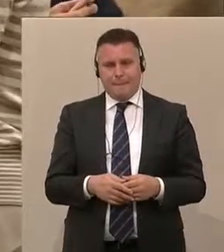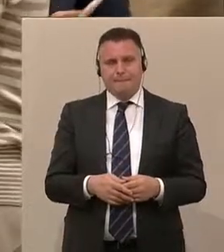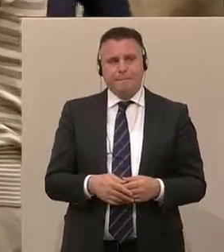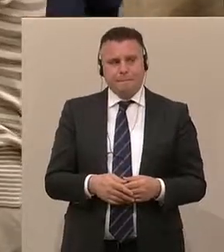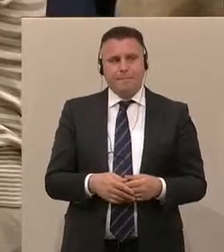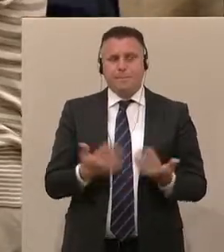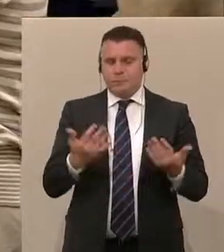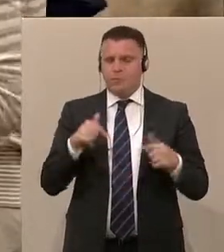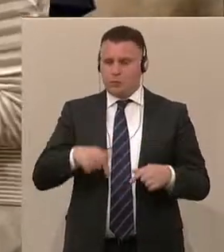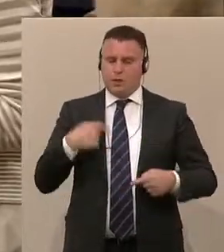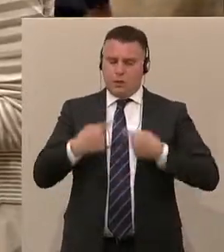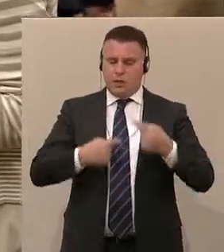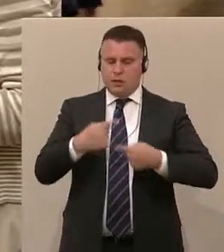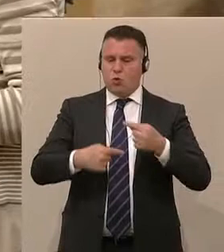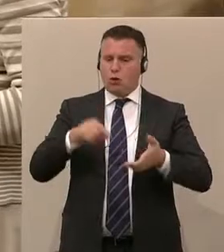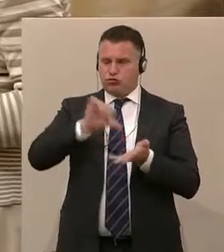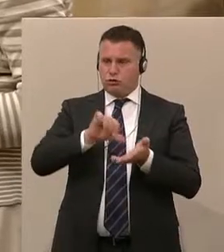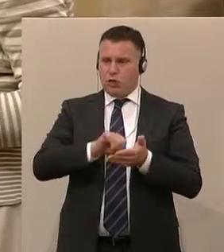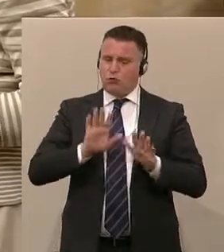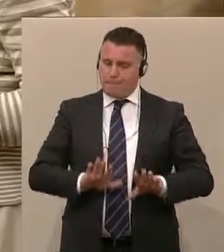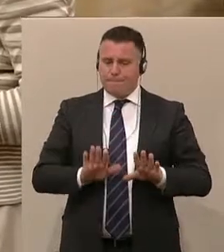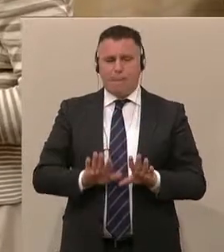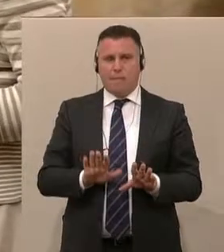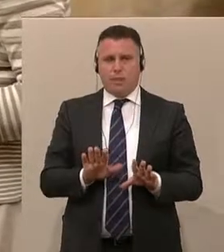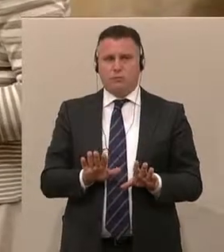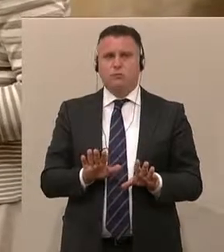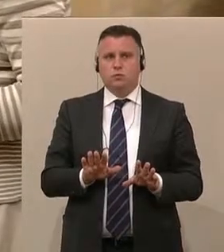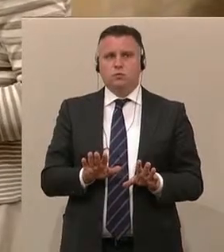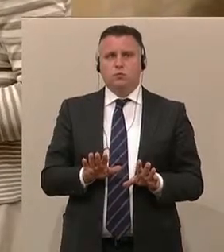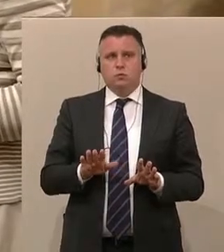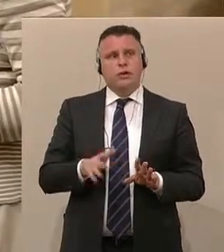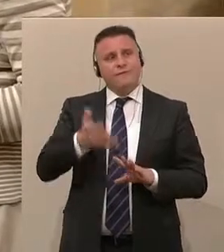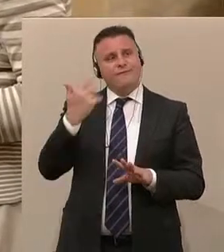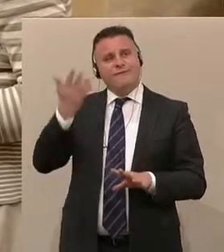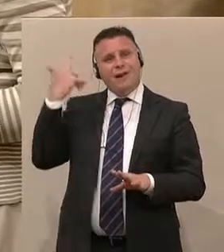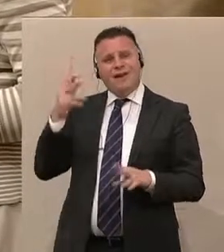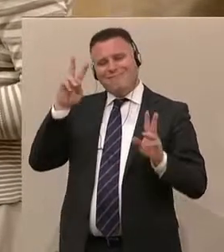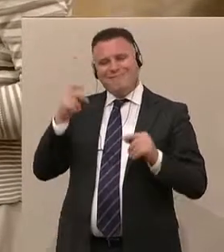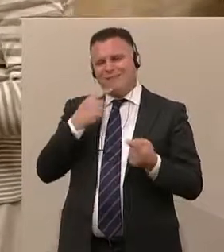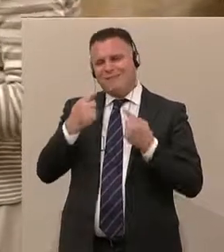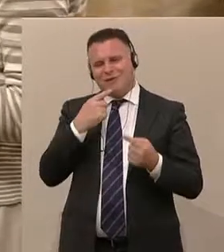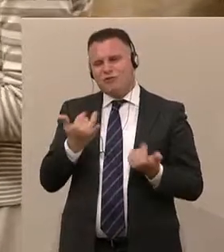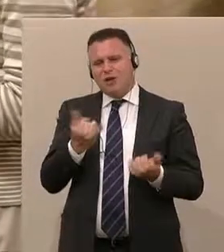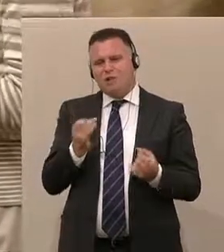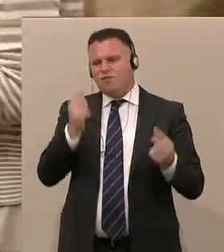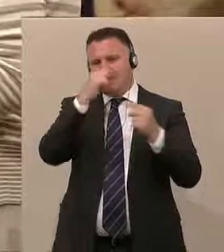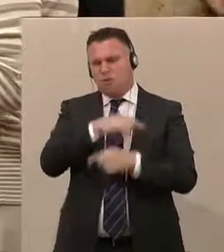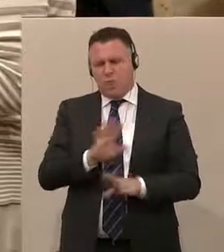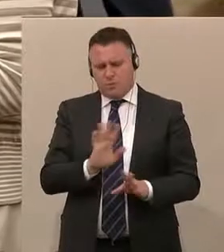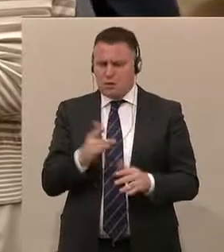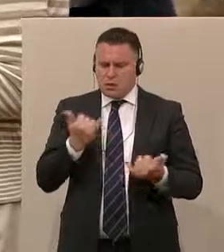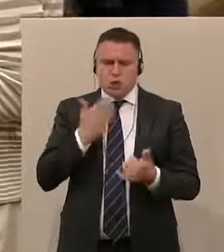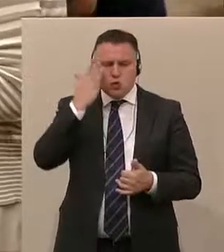Interesse der Erhaltung des historischen Zentrums Wien soll nicht über Versäumnisse der Vergangenheit referiert werden, sondern über die